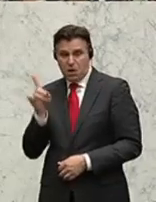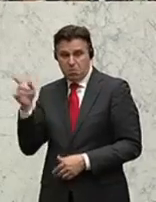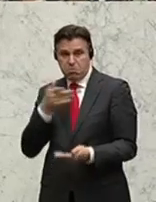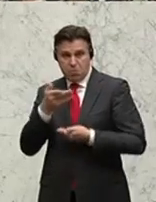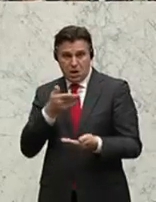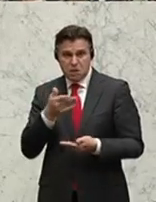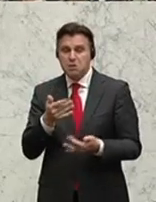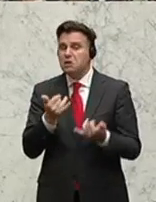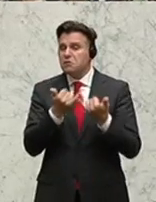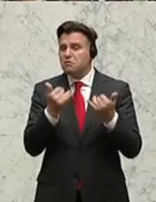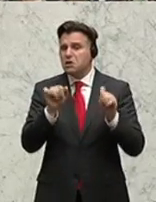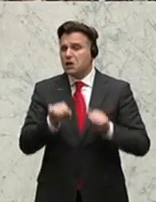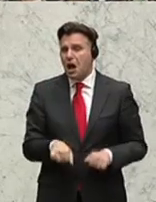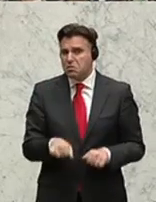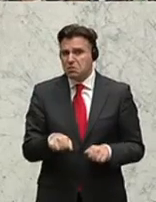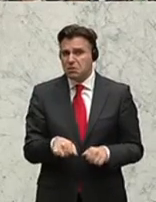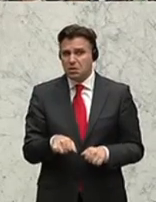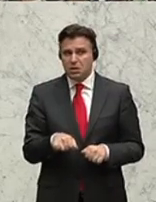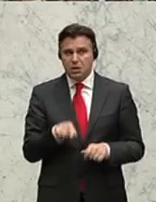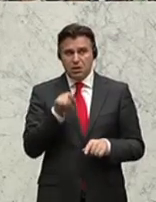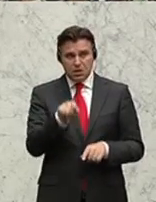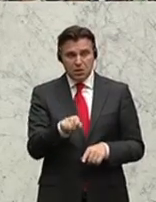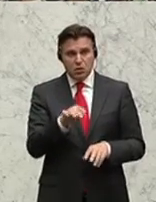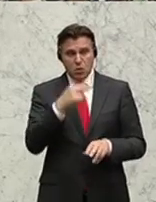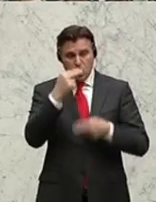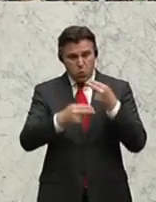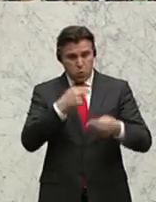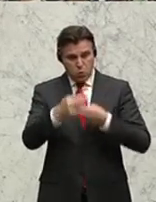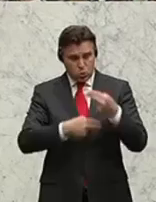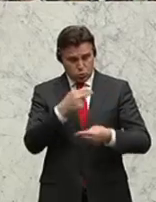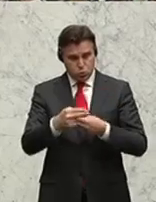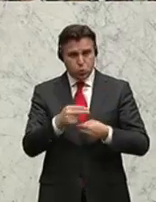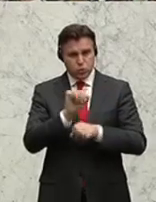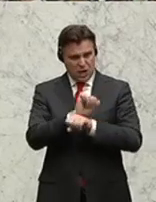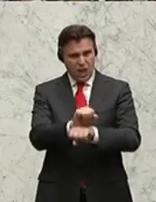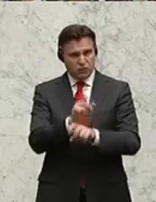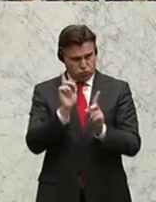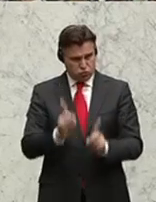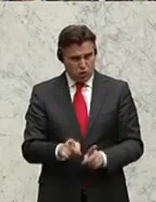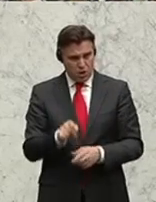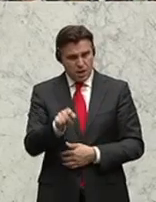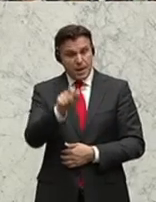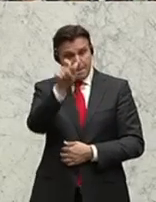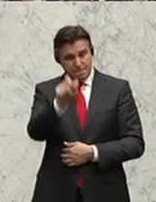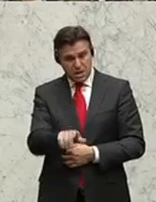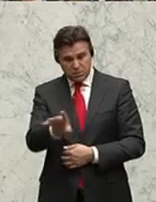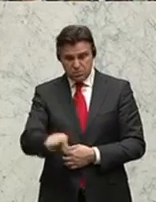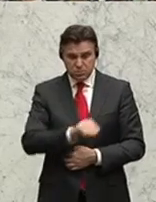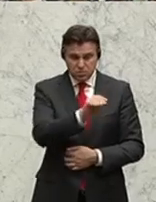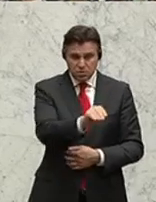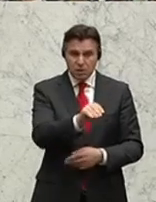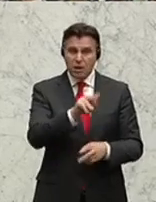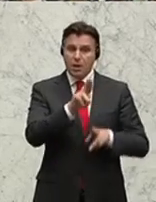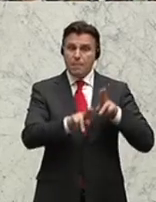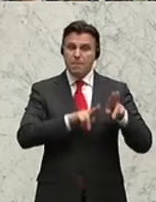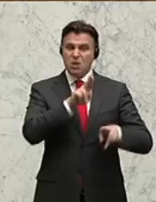das zusammengehen soll, dass ich Gründe für eine Untersuchungshaft habe und dann diese Person in ein